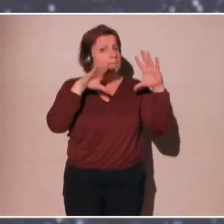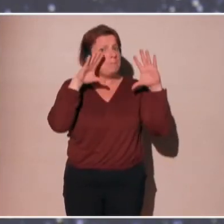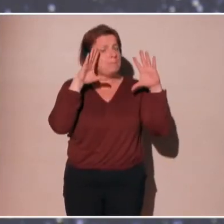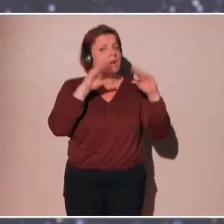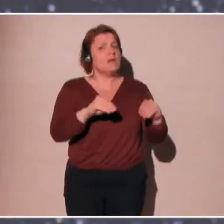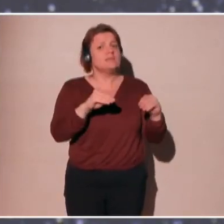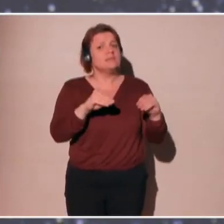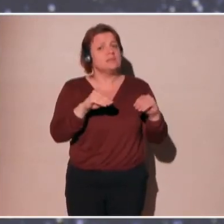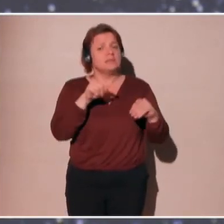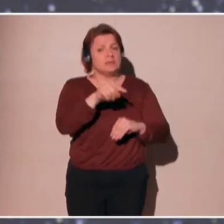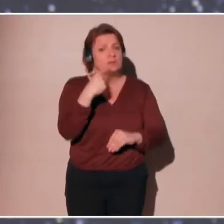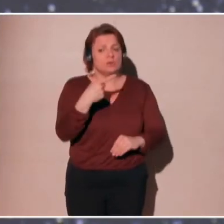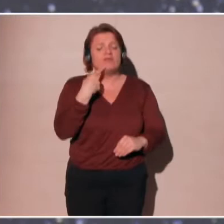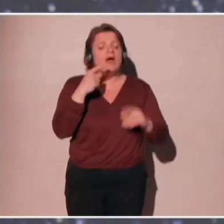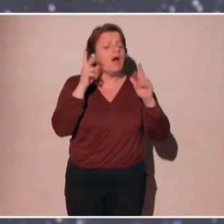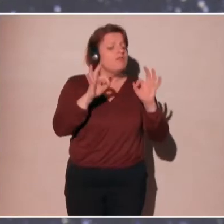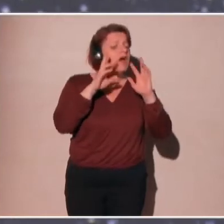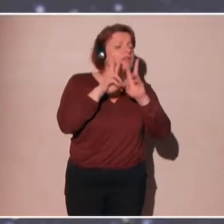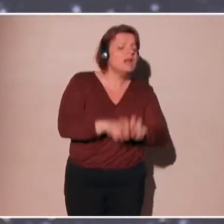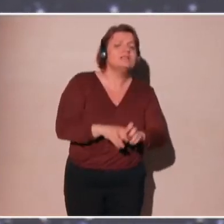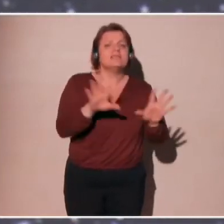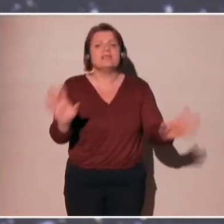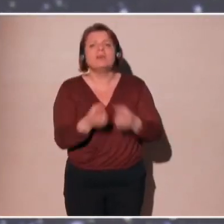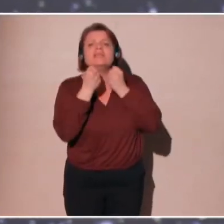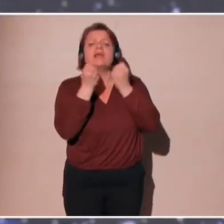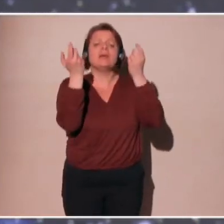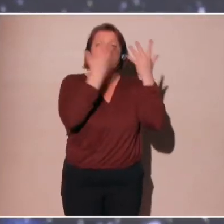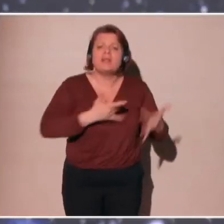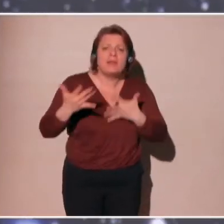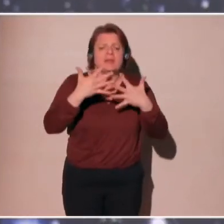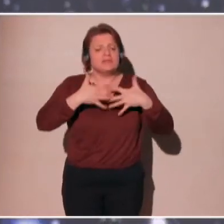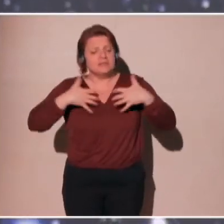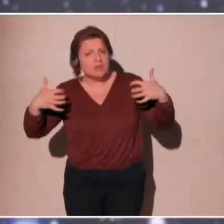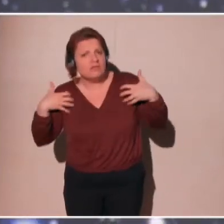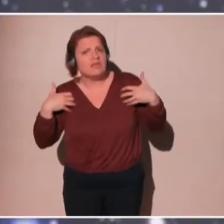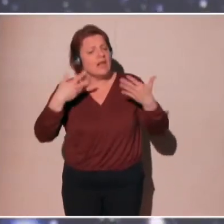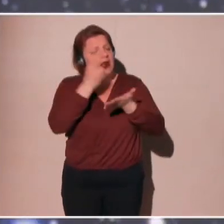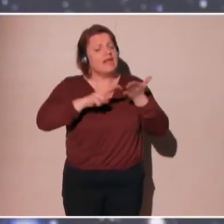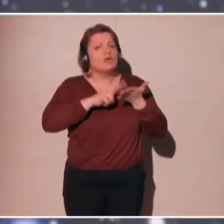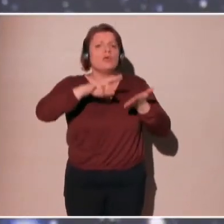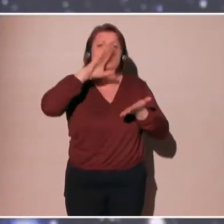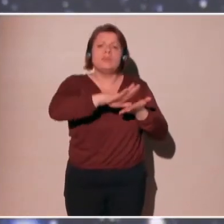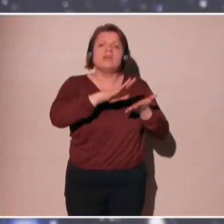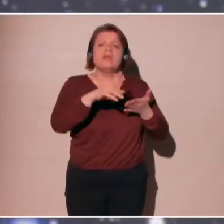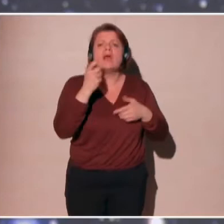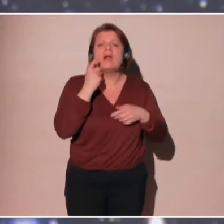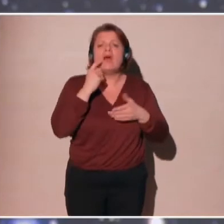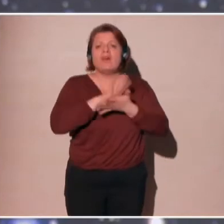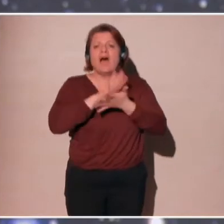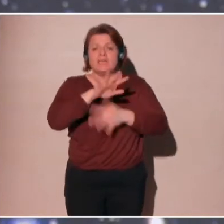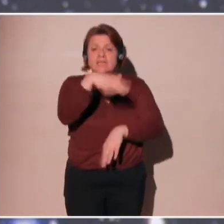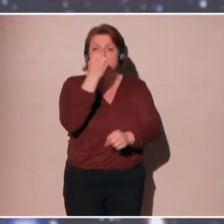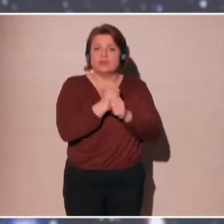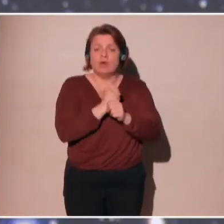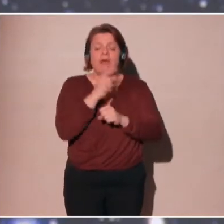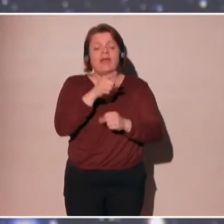analyse les capacités mathématiques, scientifiques et de lecture des étudiants de 14 ans. Et le test PISA est effectué